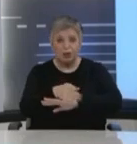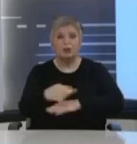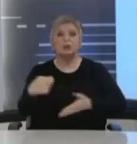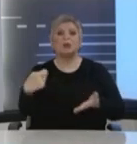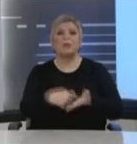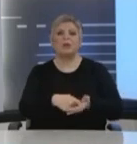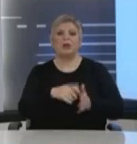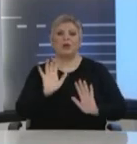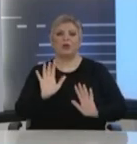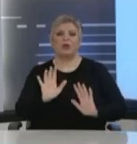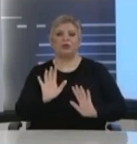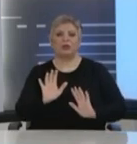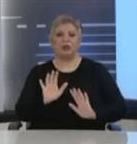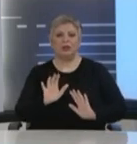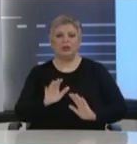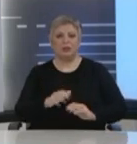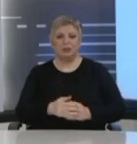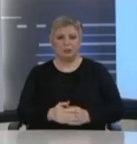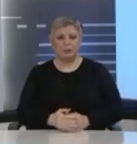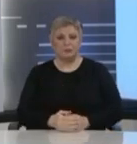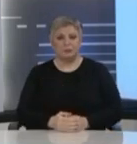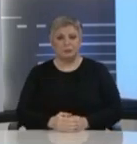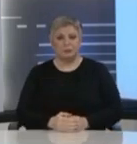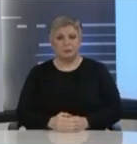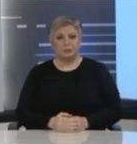σε τέτοιες περιπτώσεις.